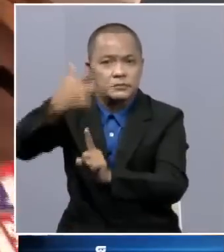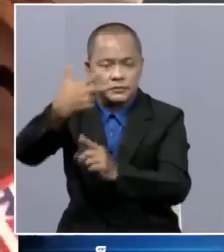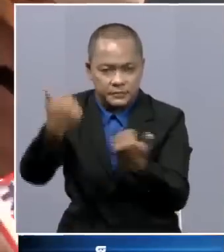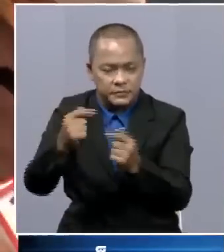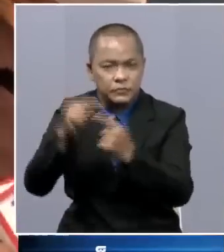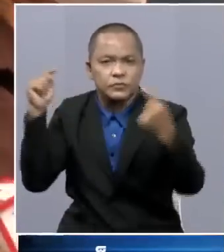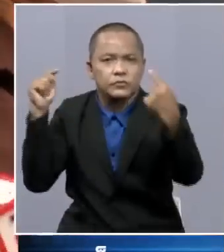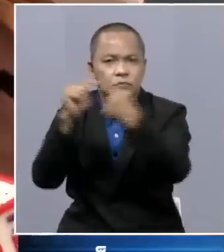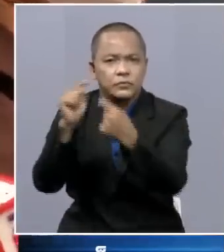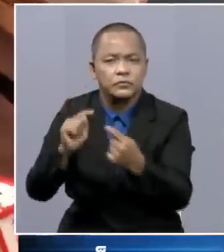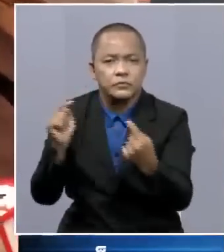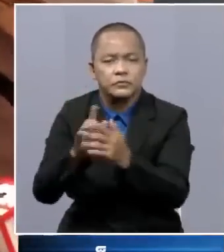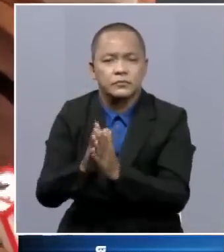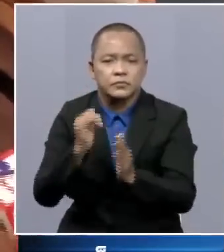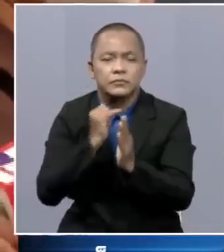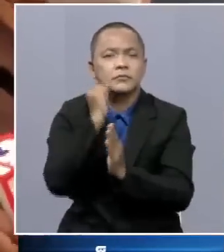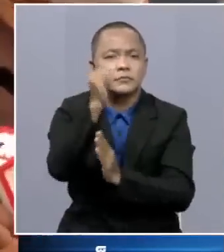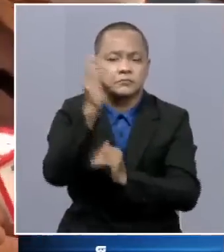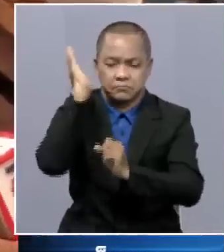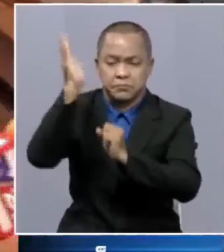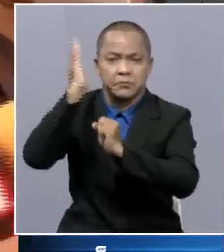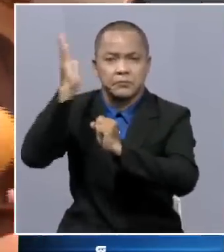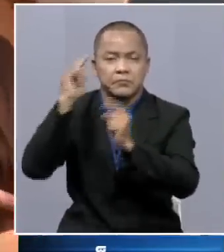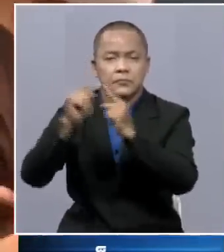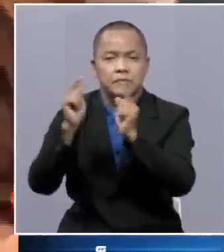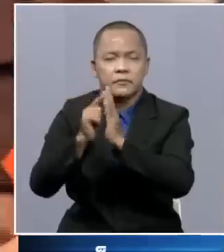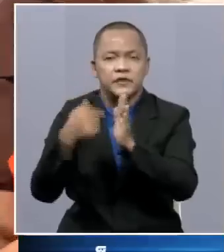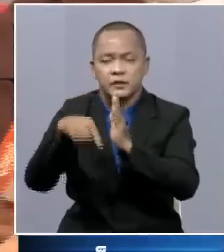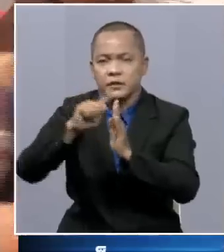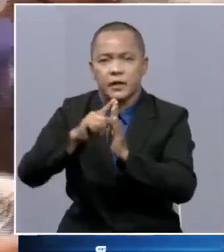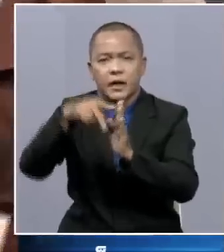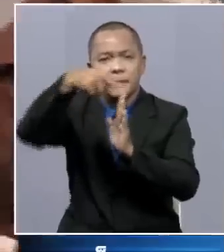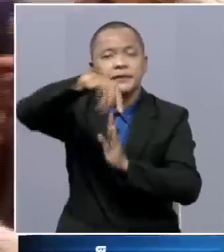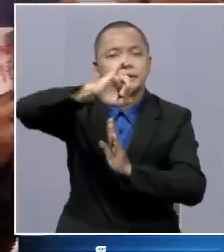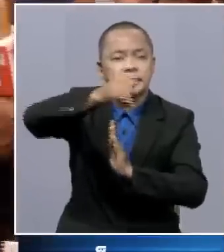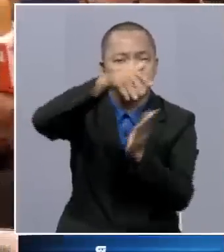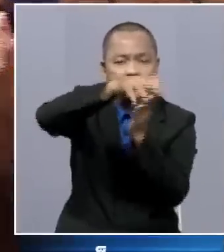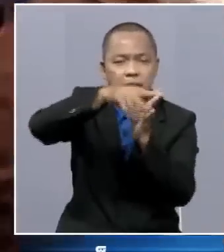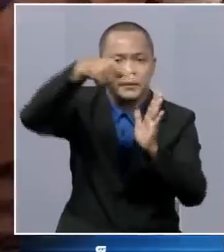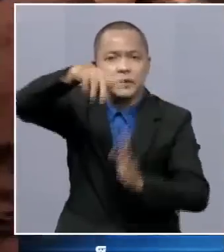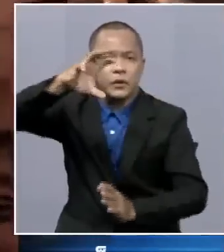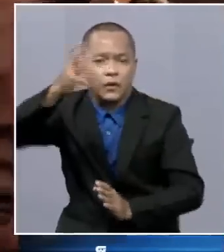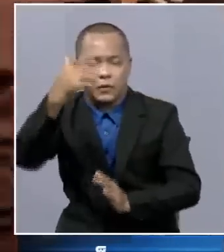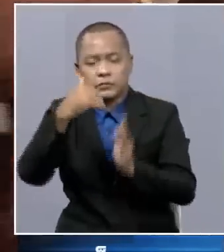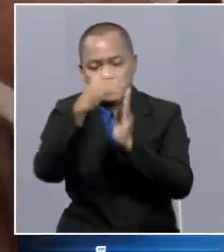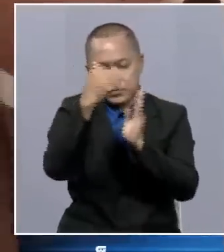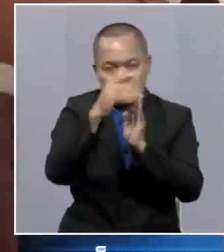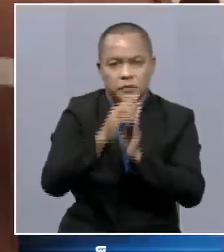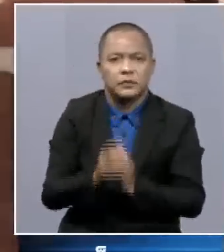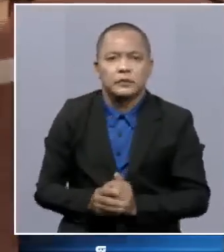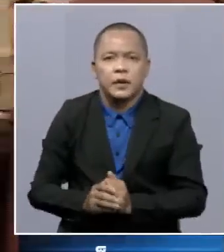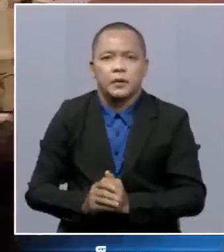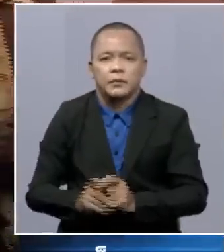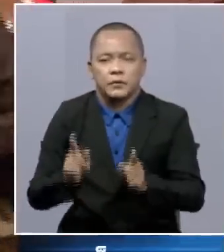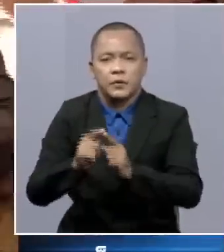งก็มีเป้าหมายเหมือนกันนะจะเดินหน้าปราศัยหาเสียงค่ะในพื้นที่ของจังหวัดพิจิตรแล้วก็พิษณุโลกนะคะโดยคุณณัฐวุฒิไสเก